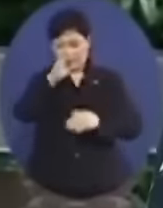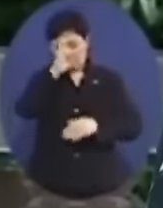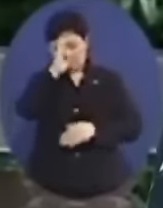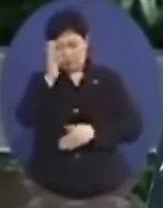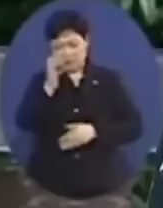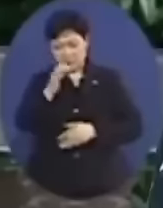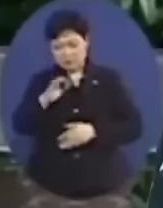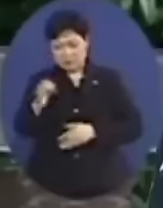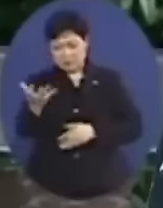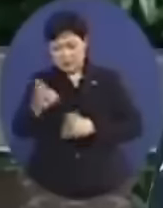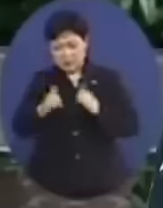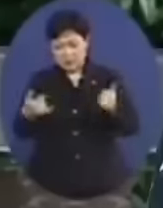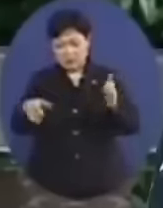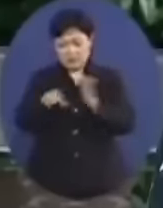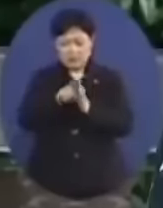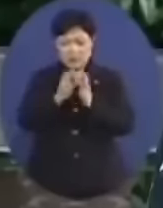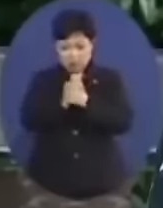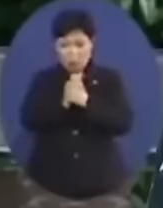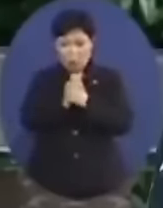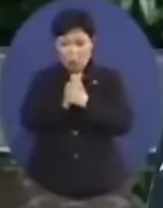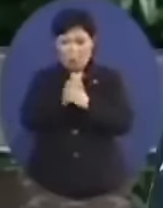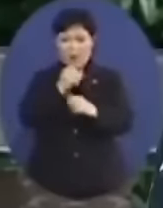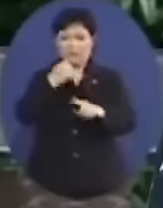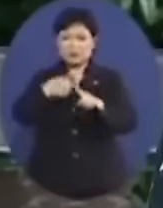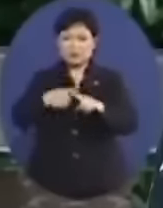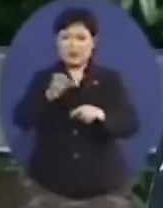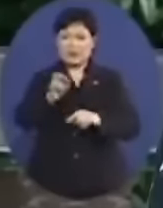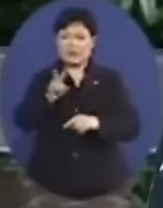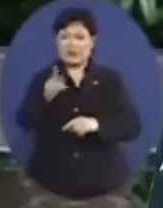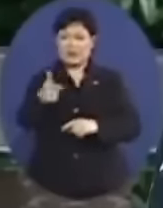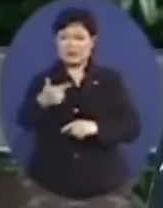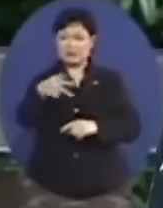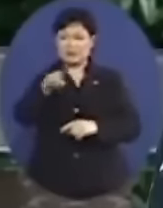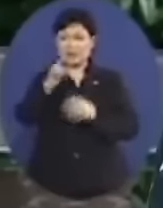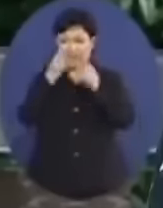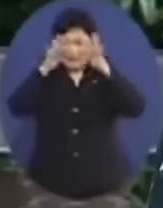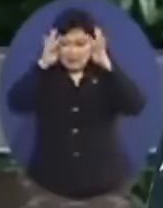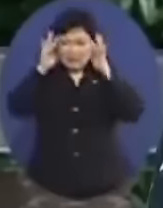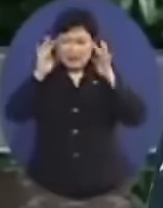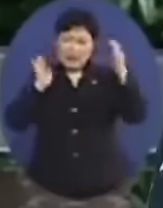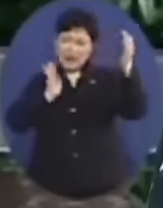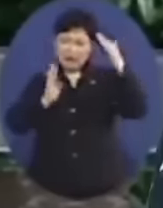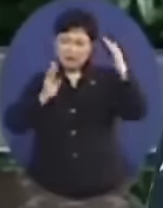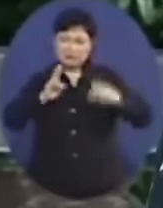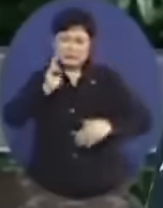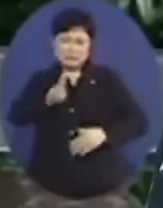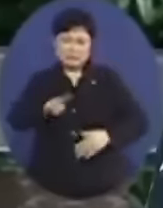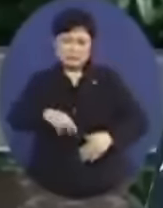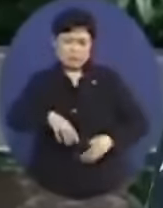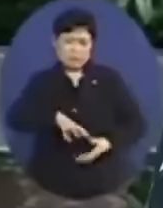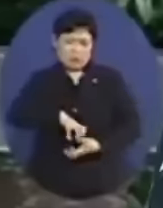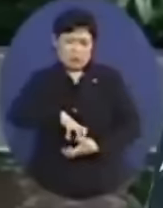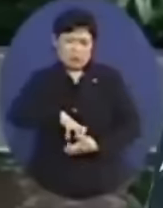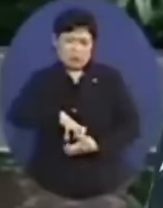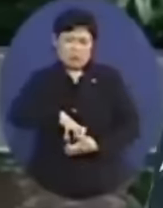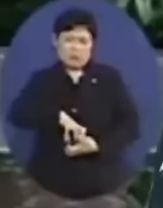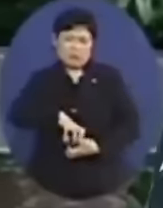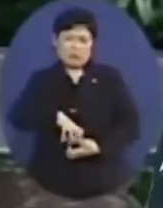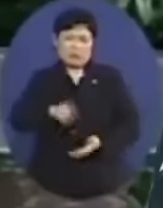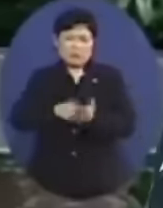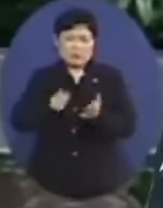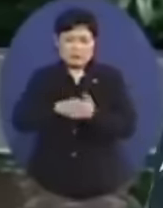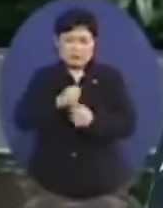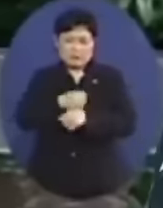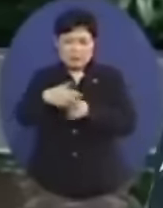했습니다 연세대학교 학생이 극심한 위개 양으로 병원에